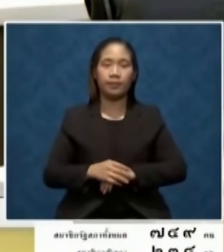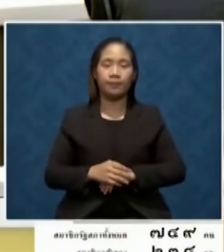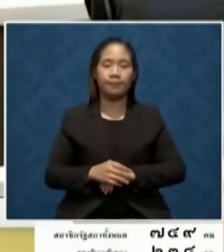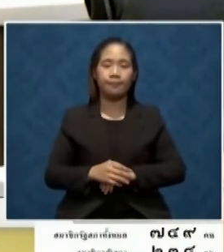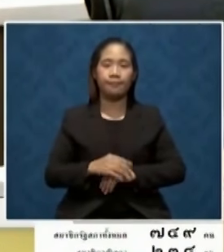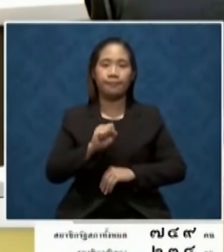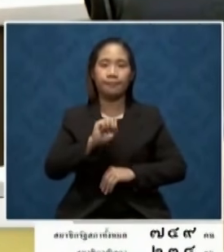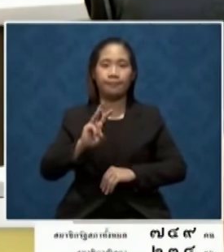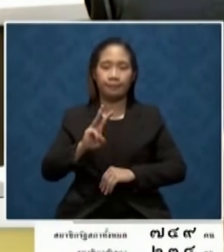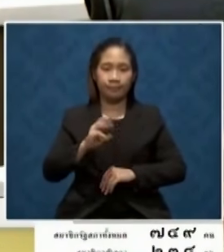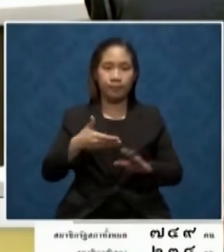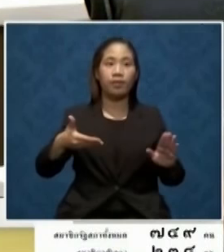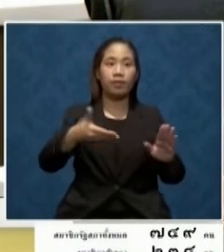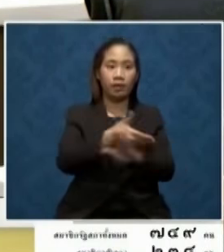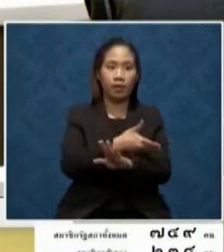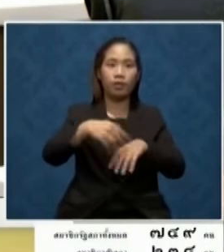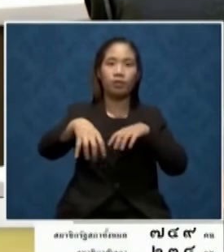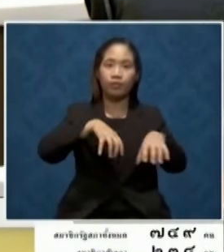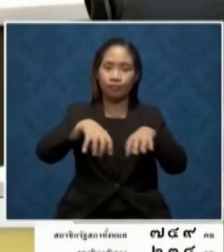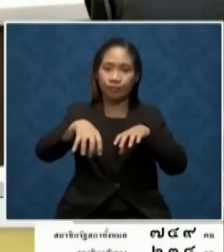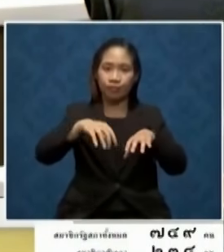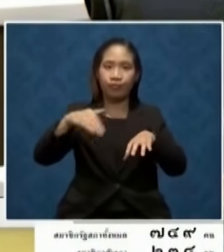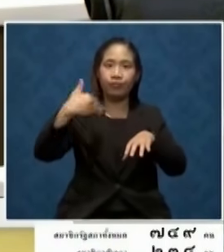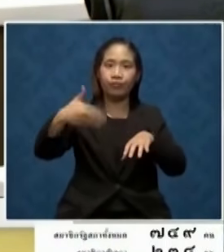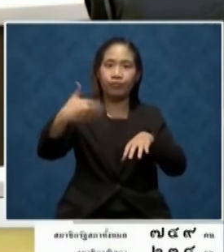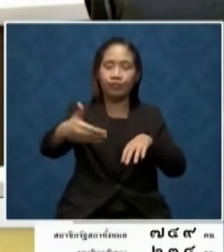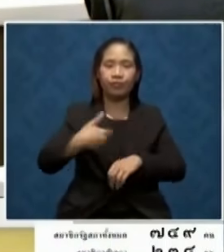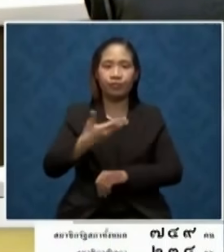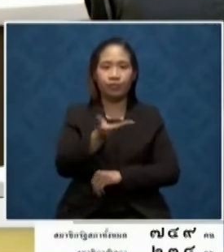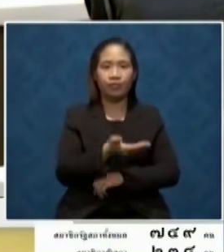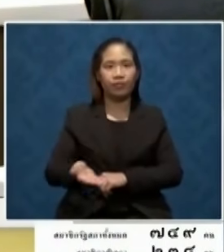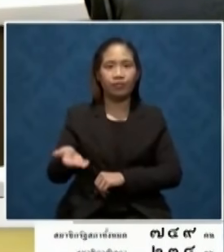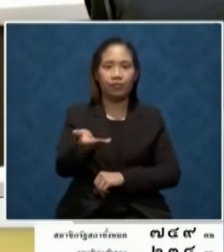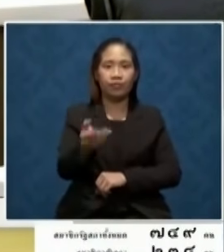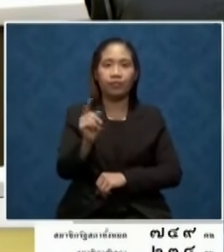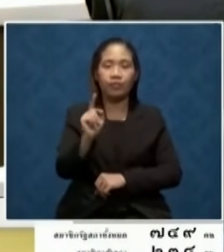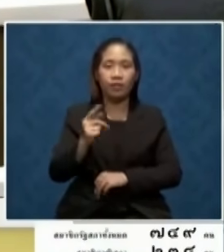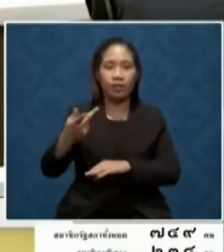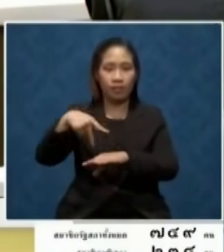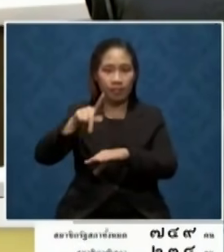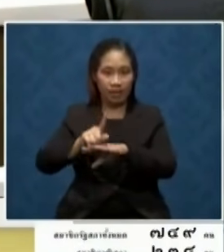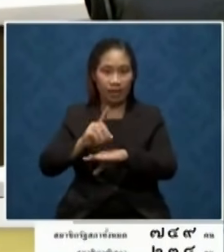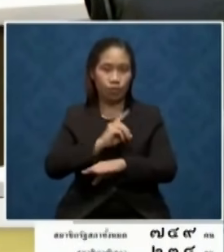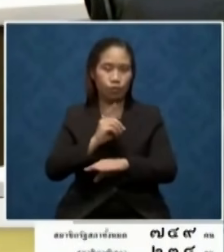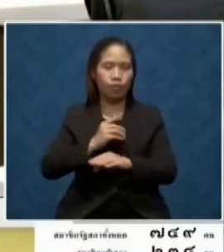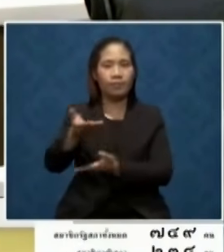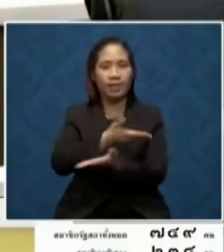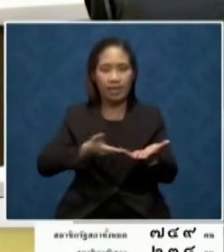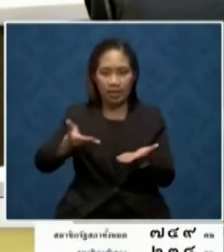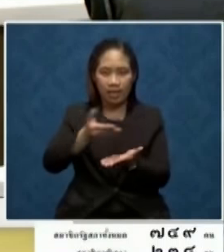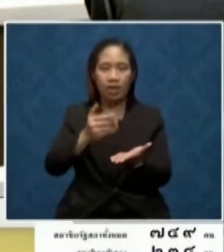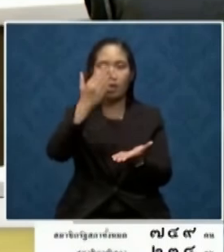กิตติศักดิ์รัตนวราหะเนี่ยนะฮะคนที่ประกาศตัวชัดเจนแล้วก็มีจุดยืนชัดเลยว่าอยู่ฝั่งตรงข้าม